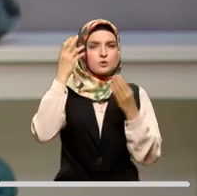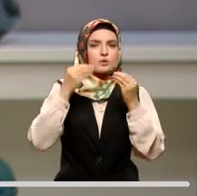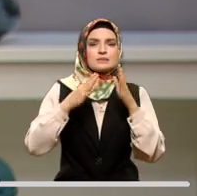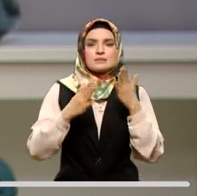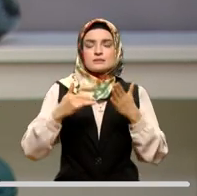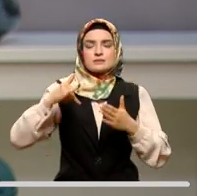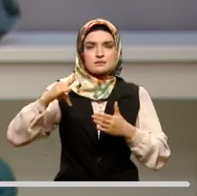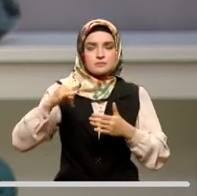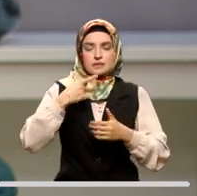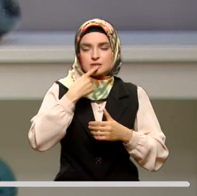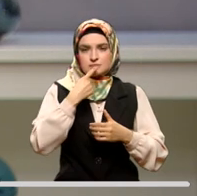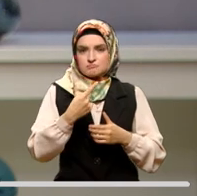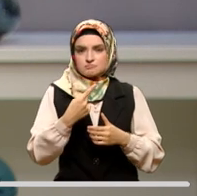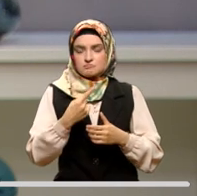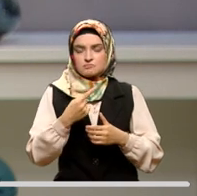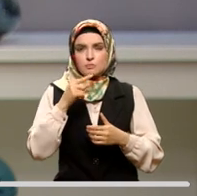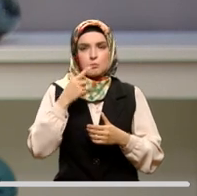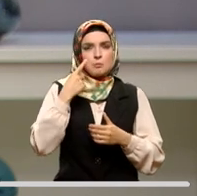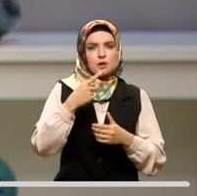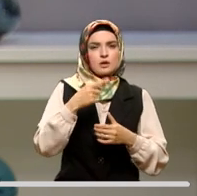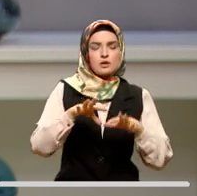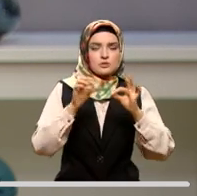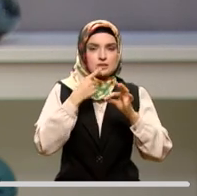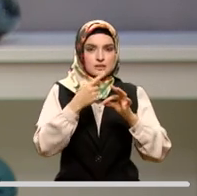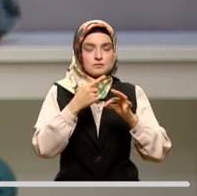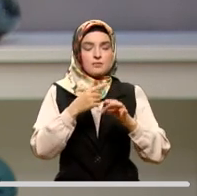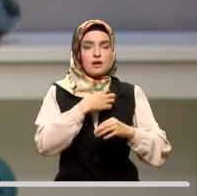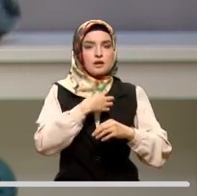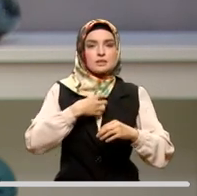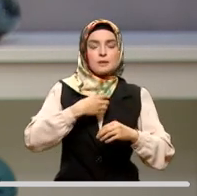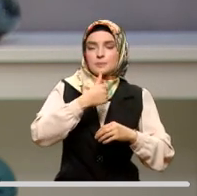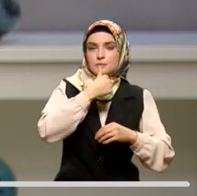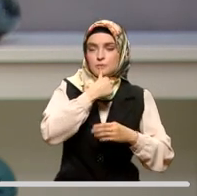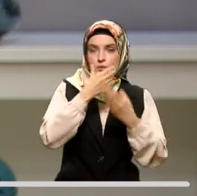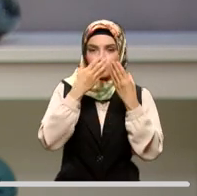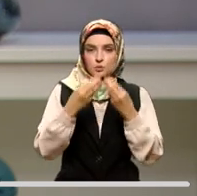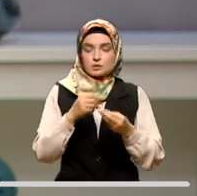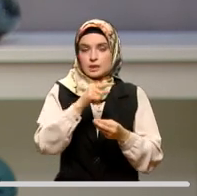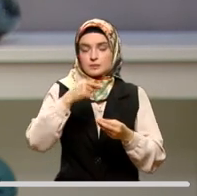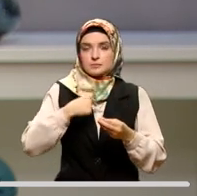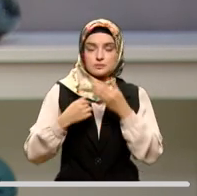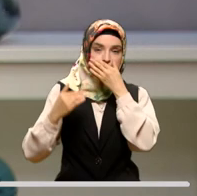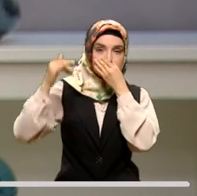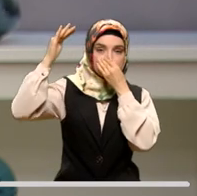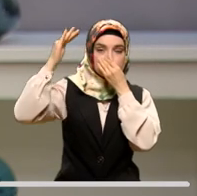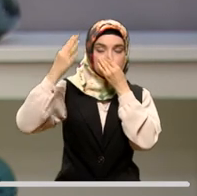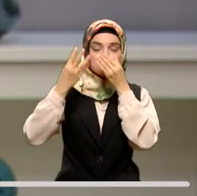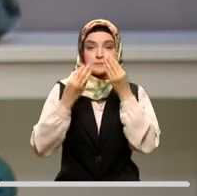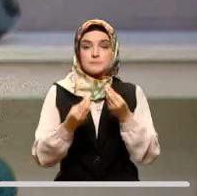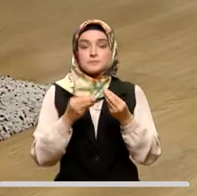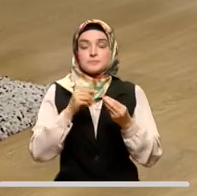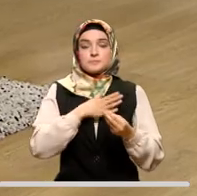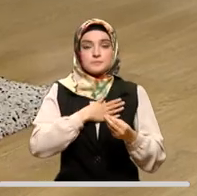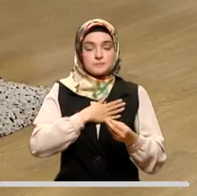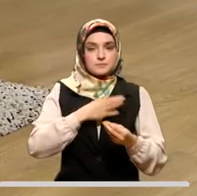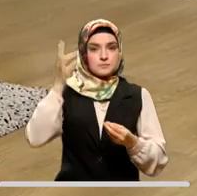bakarak hazırlıyoruz dediniz. Peki anne babalar, aileler söz konusu olduğunda şimdi bizler yetişkinler olarak her ne kadar hani belli bir dini birikimle